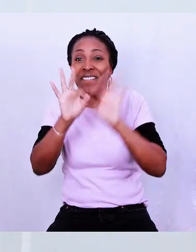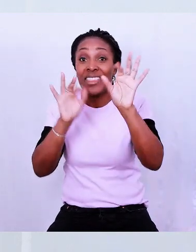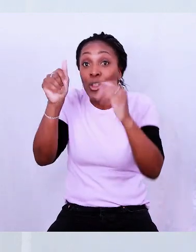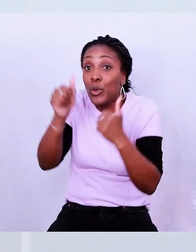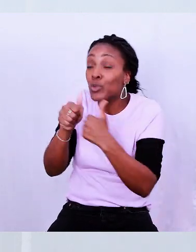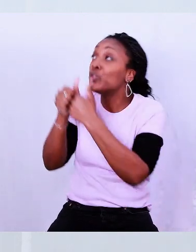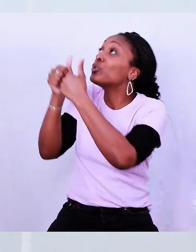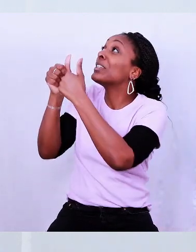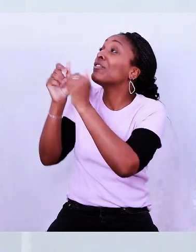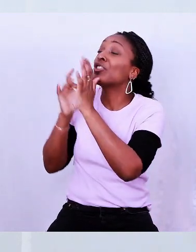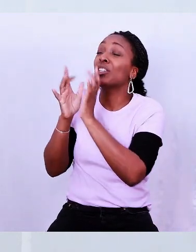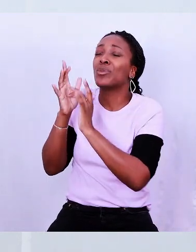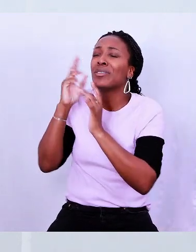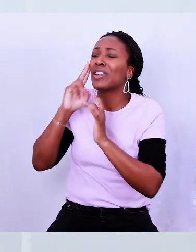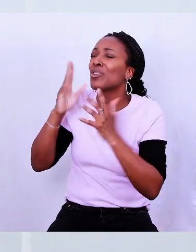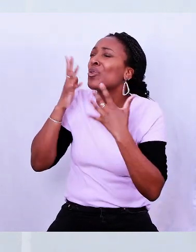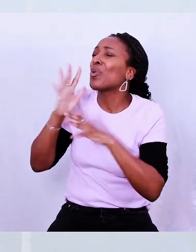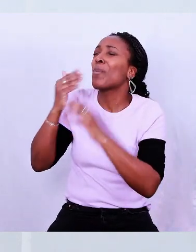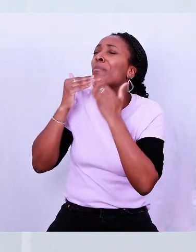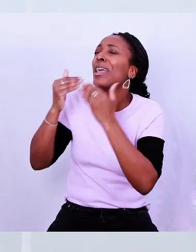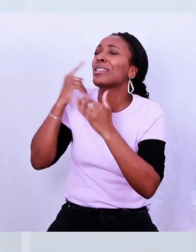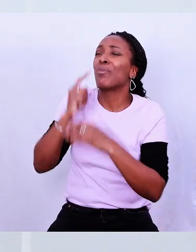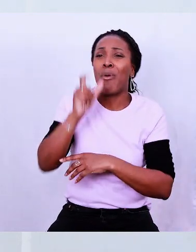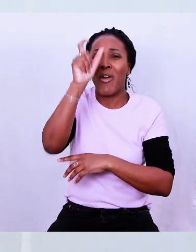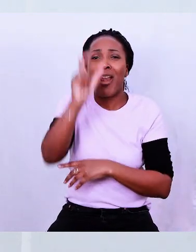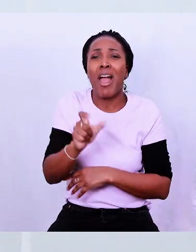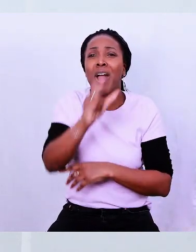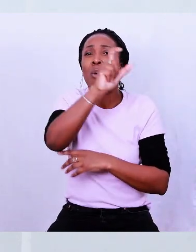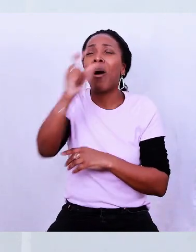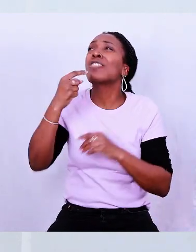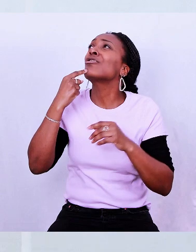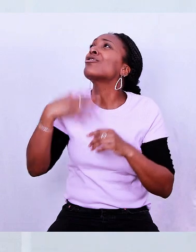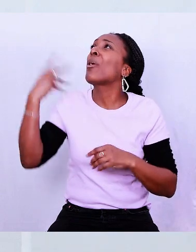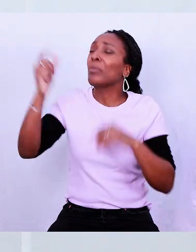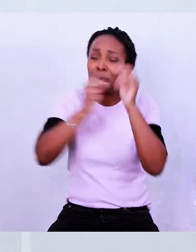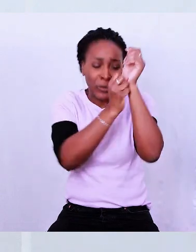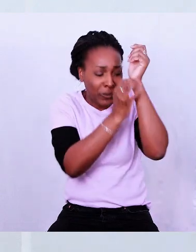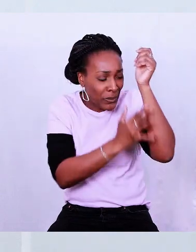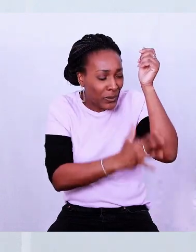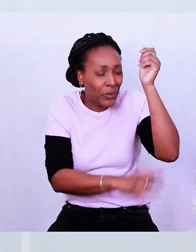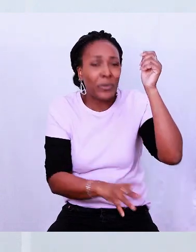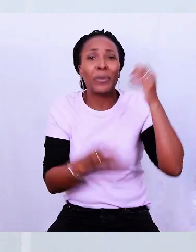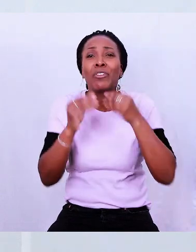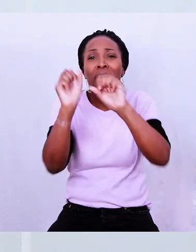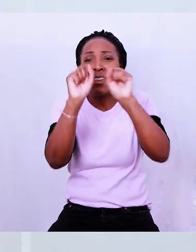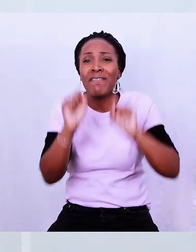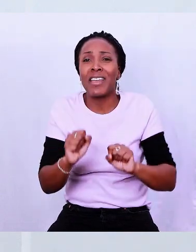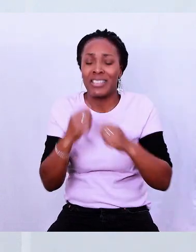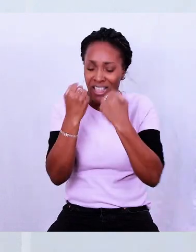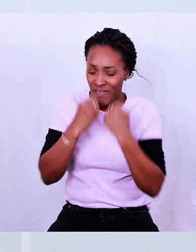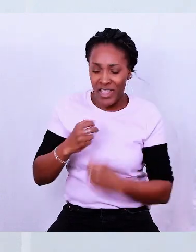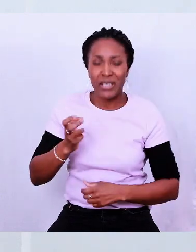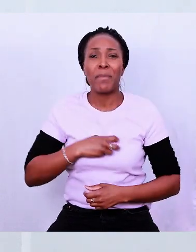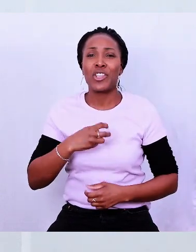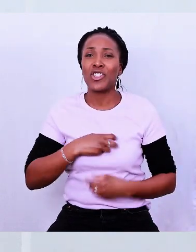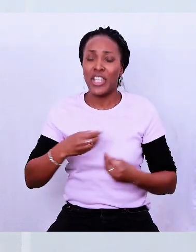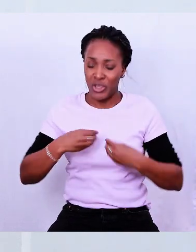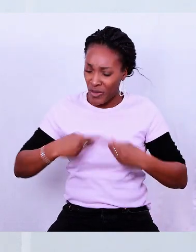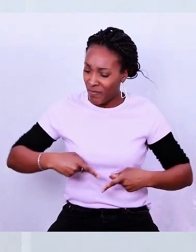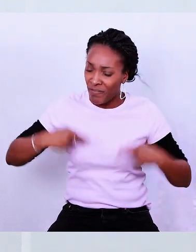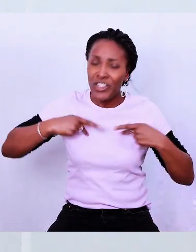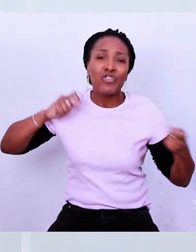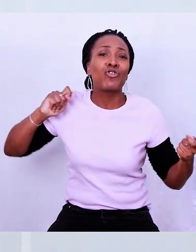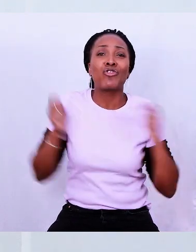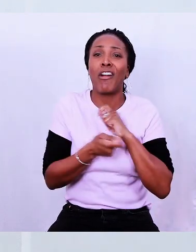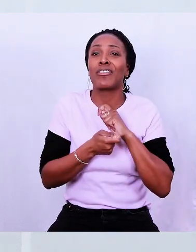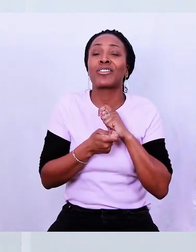suivre. Seigneur, je te loue pour la croix, parce que Seigneur, ton sang est toujours efficace pour effacer les péchés, changer nos vies